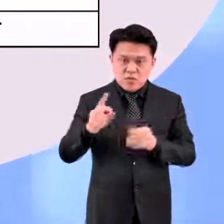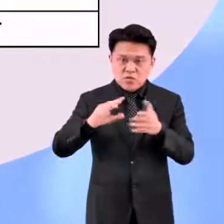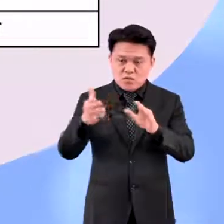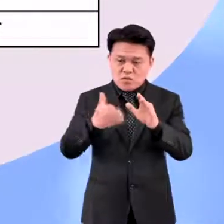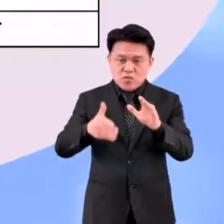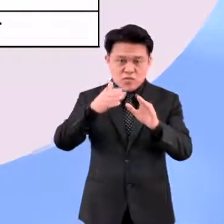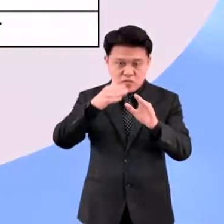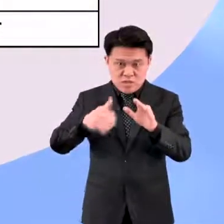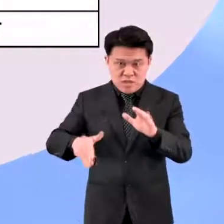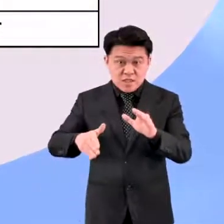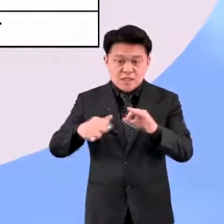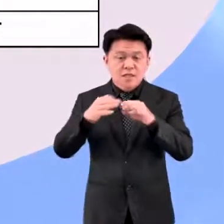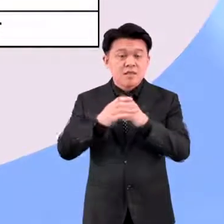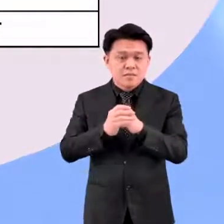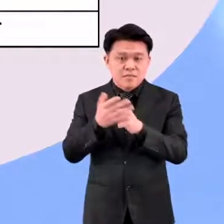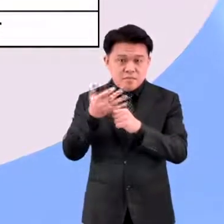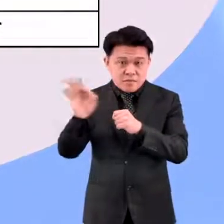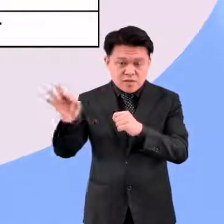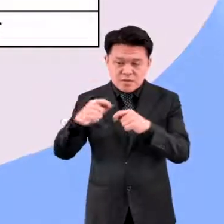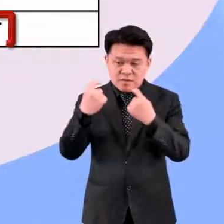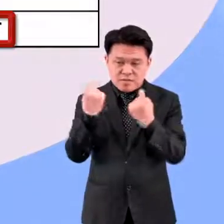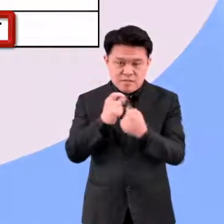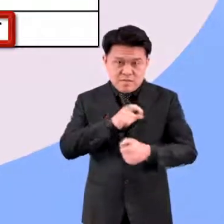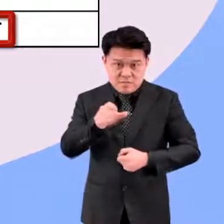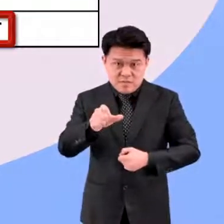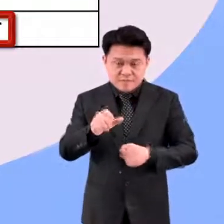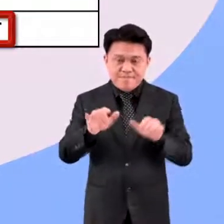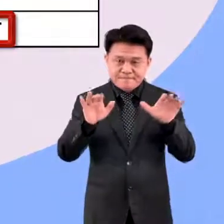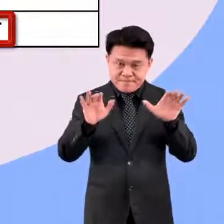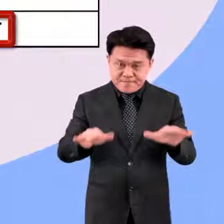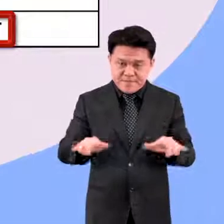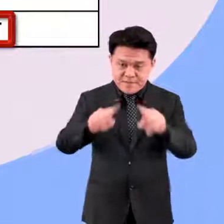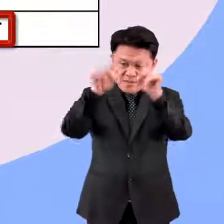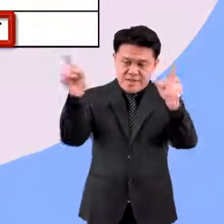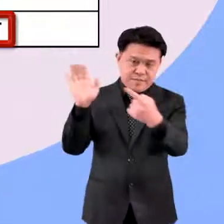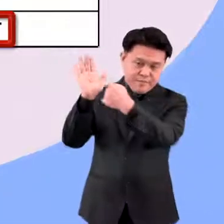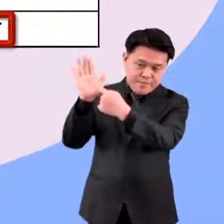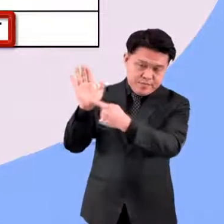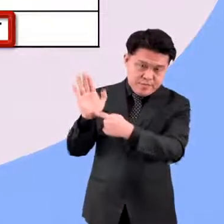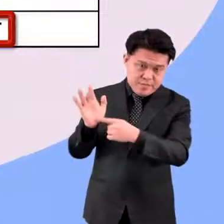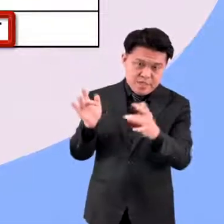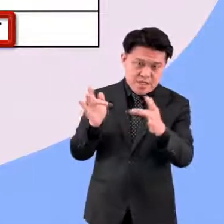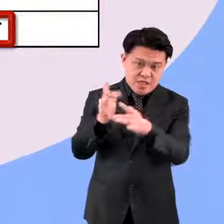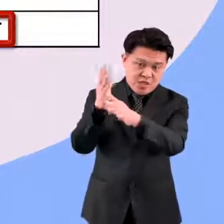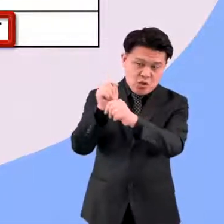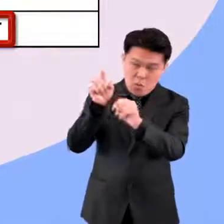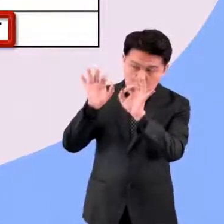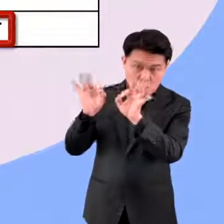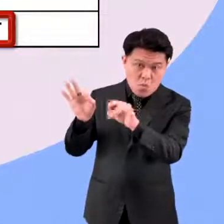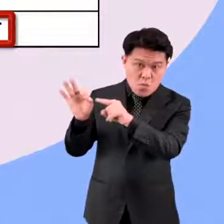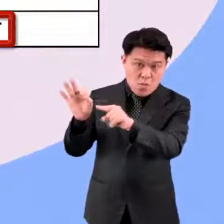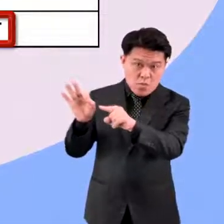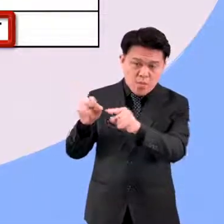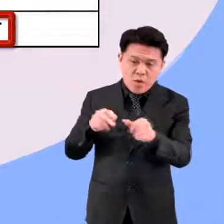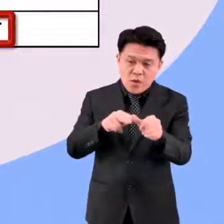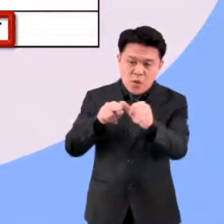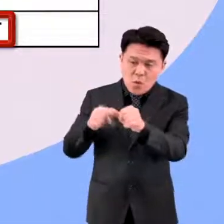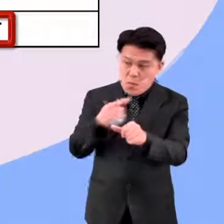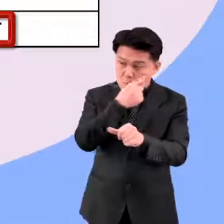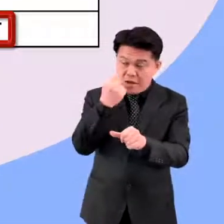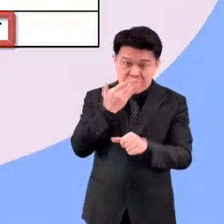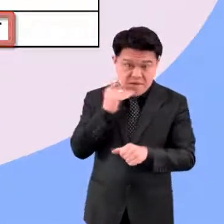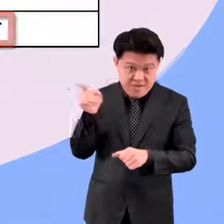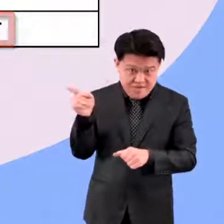과정 및 국가공인 민간 자격증 과정으로 지금 화면에 표시된 사이트 주소에서